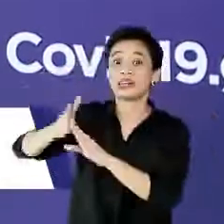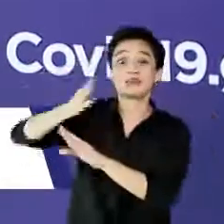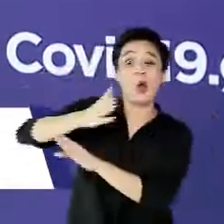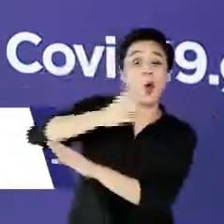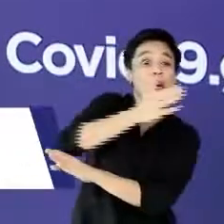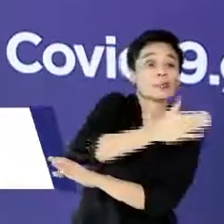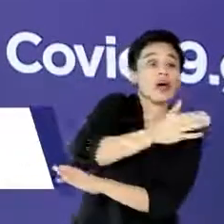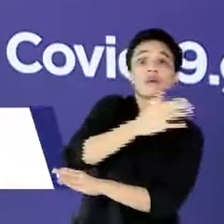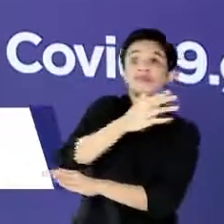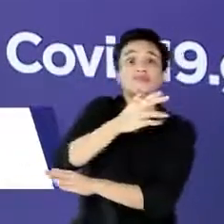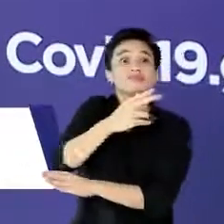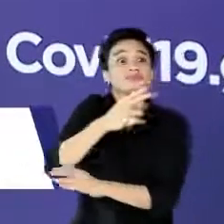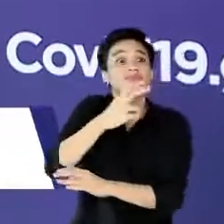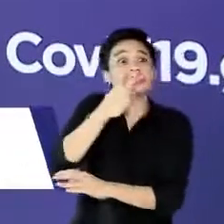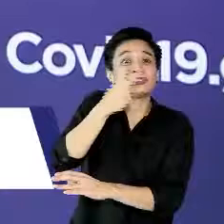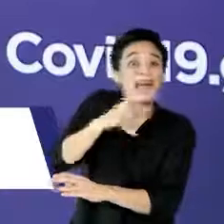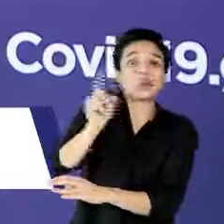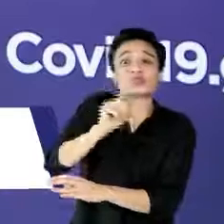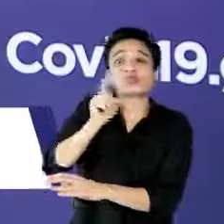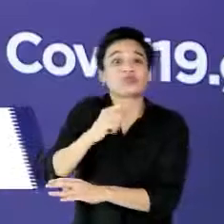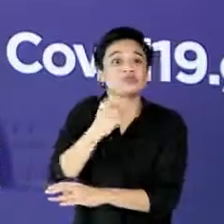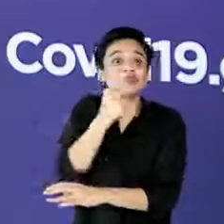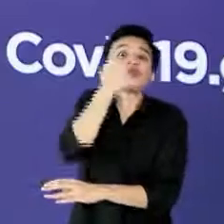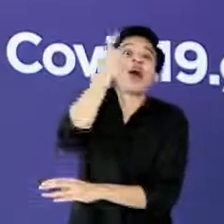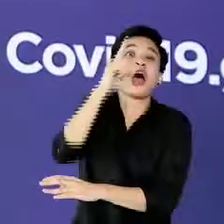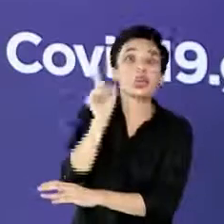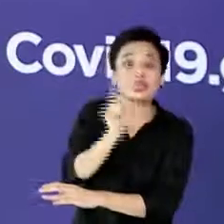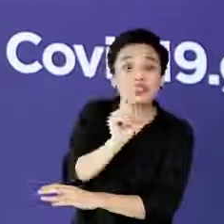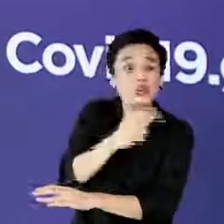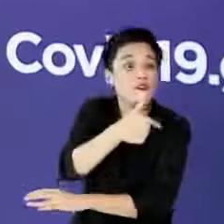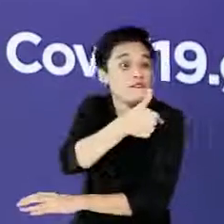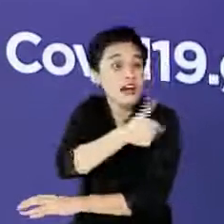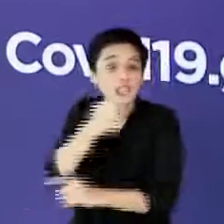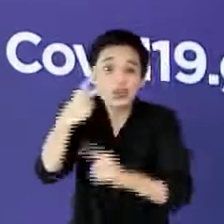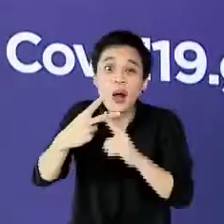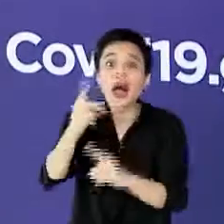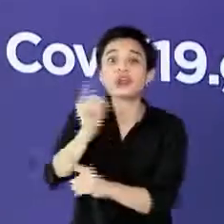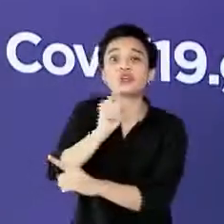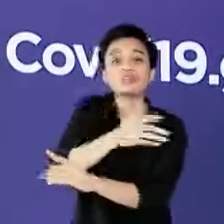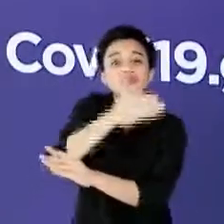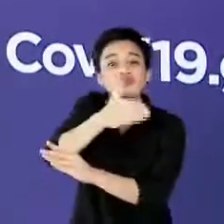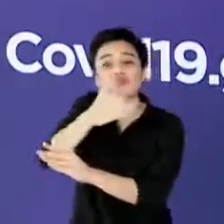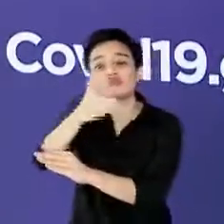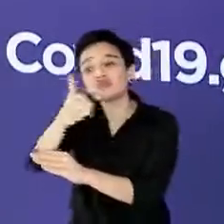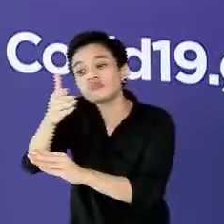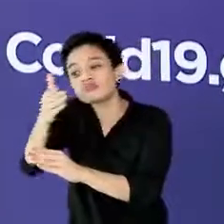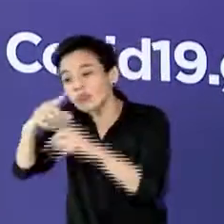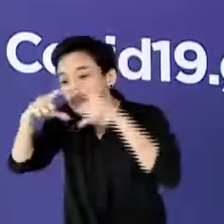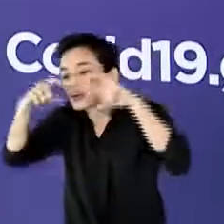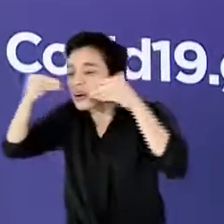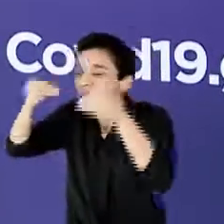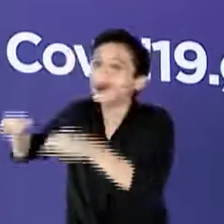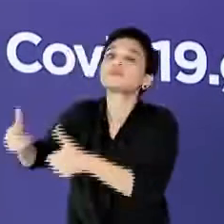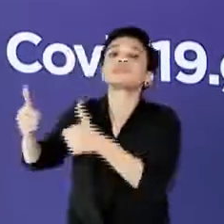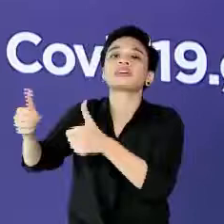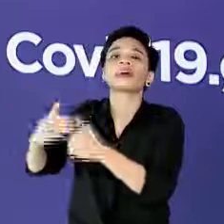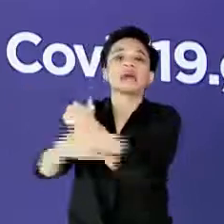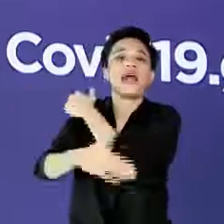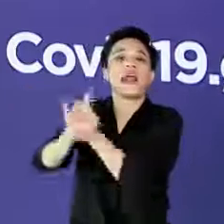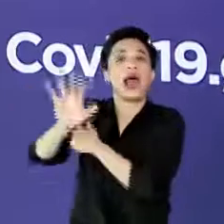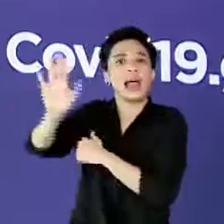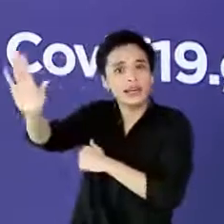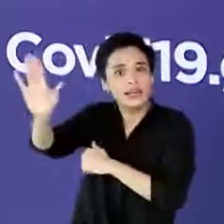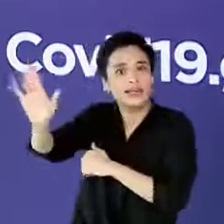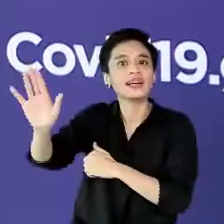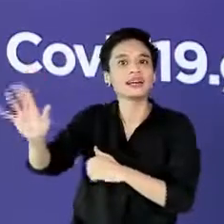dilakukan arditi antigen kemudian juga harus vaksinnya sudah dua kali tapi itu sering lupa untuk di promosikan